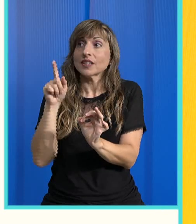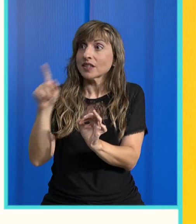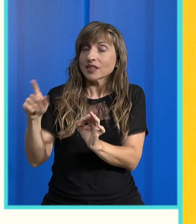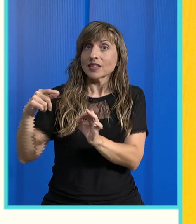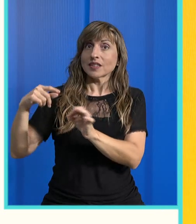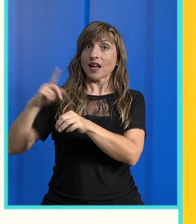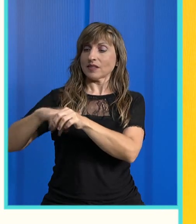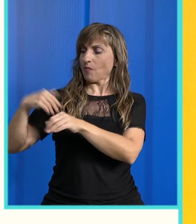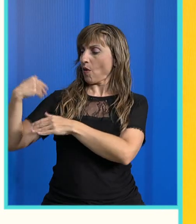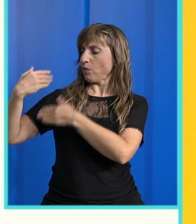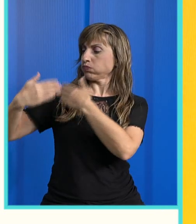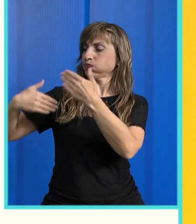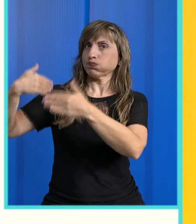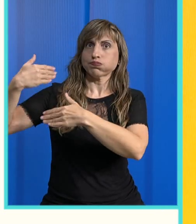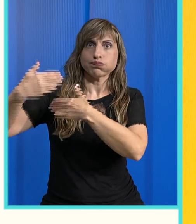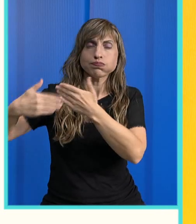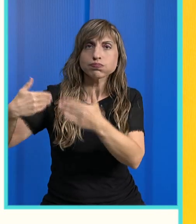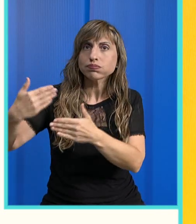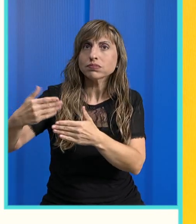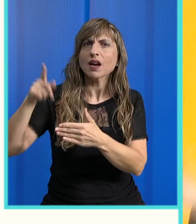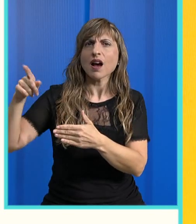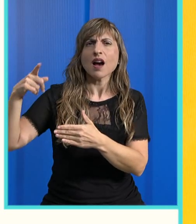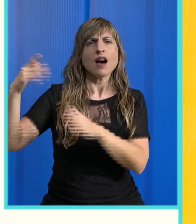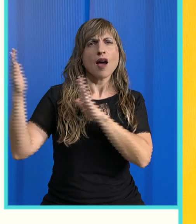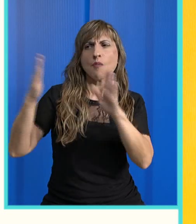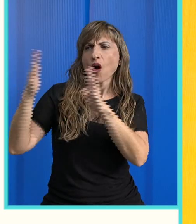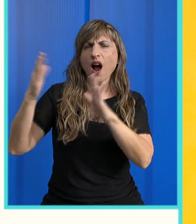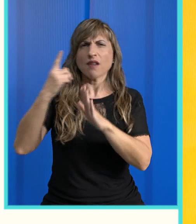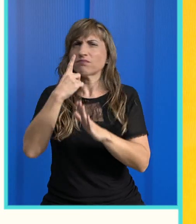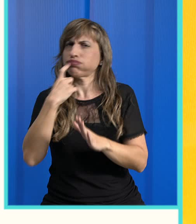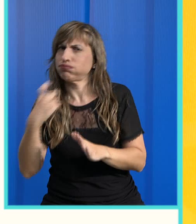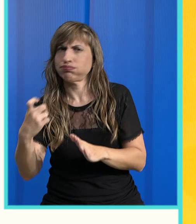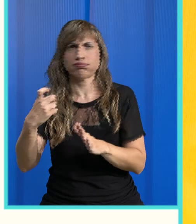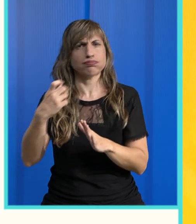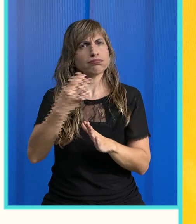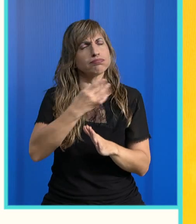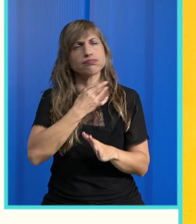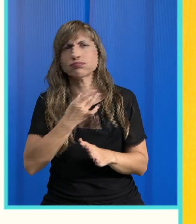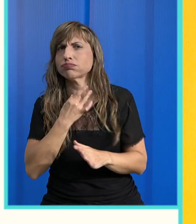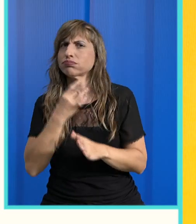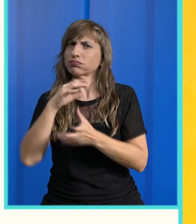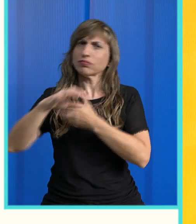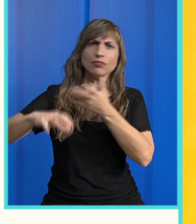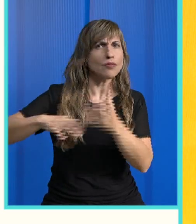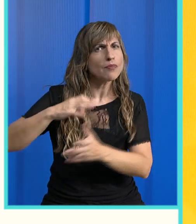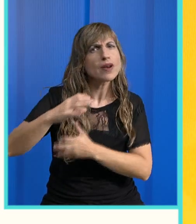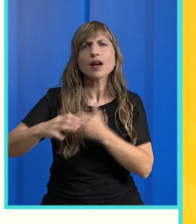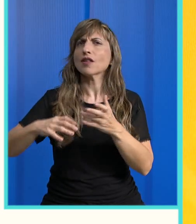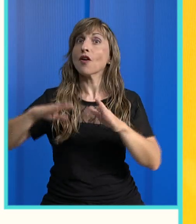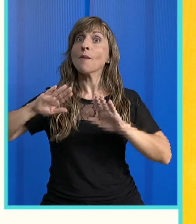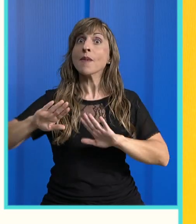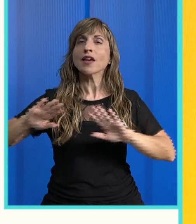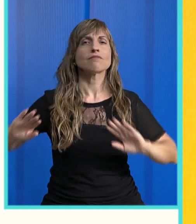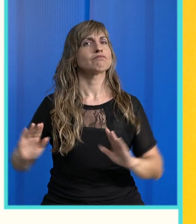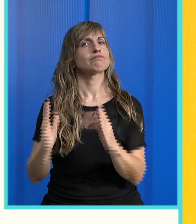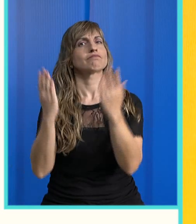del tiempo, lo decía Federico, momentos de dificultad, momentos complicados, crisis económicas, pero se ha habéis